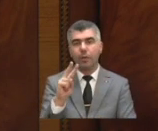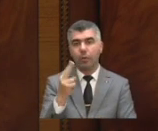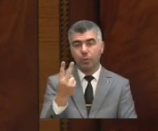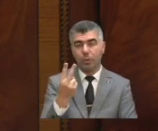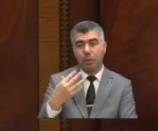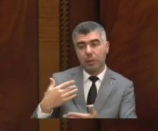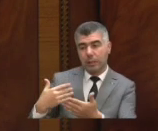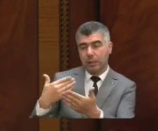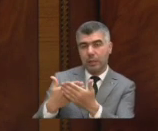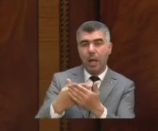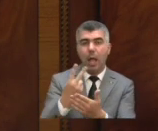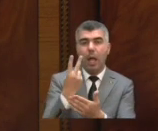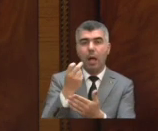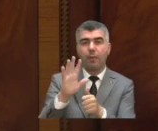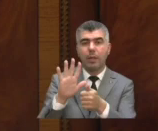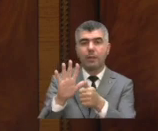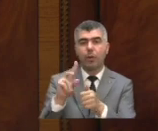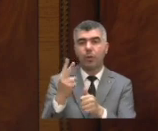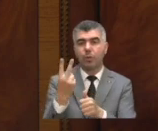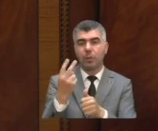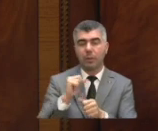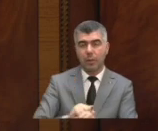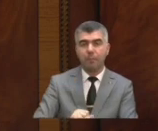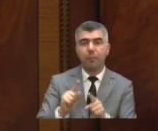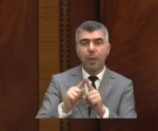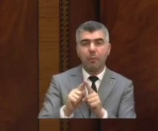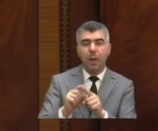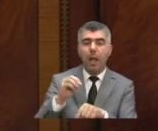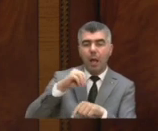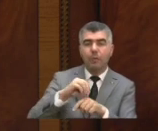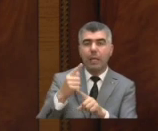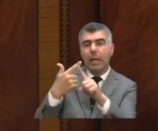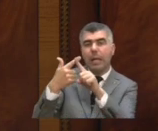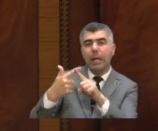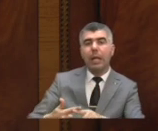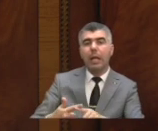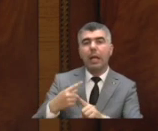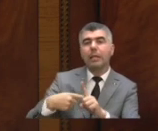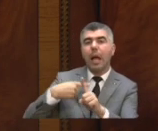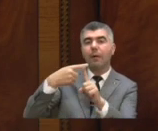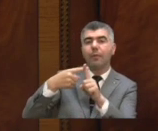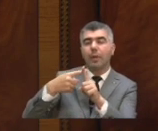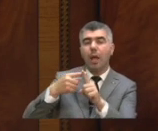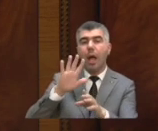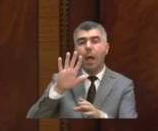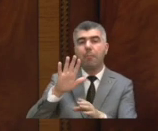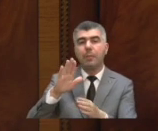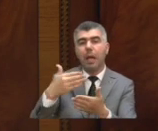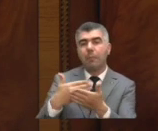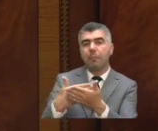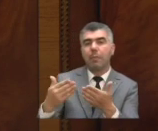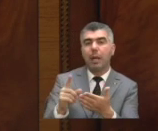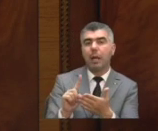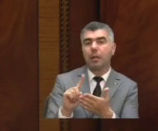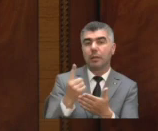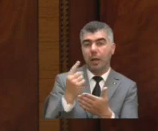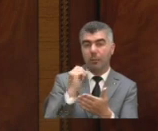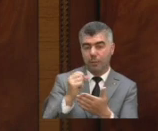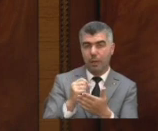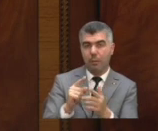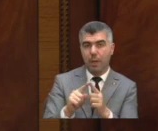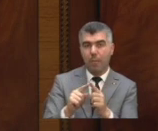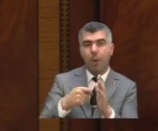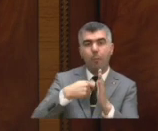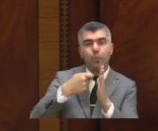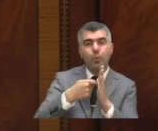2026 حيث خصصت اعتمادات ماليه اضافيه تقدر ب 5 ملايير درهم في في اطار هذا